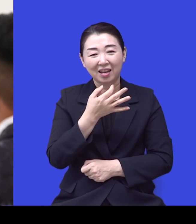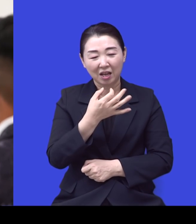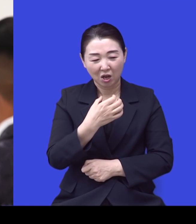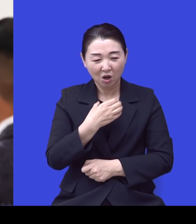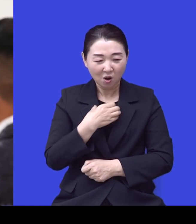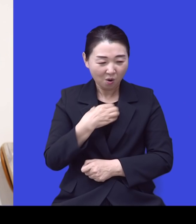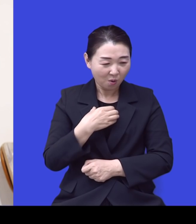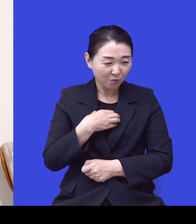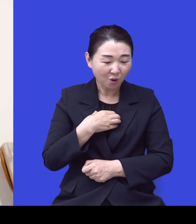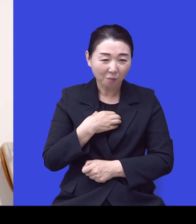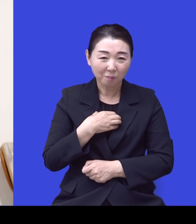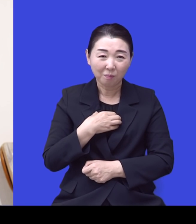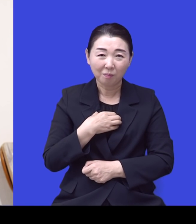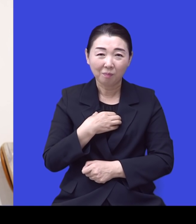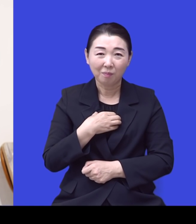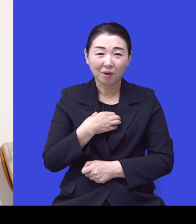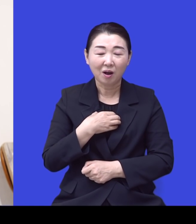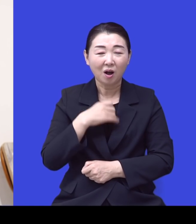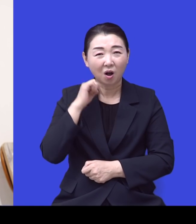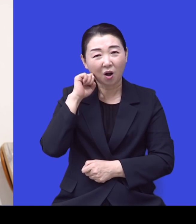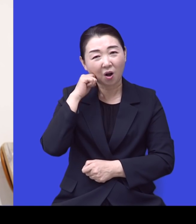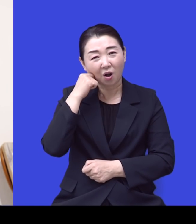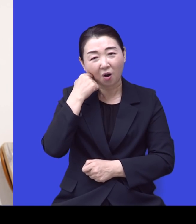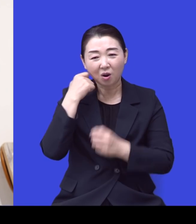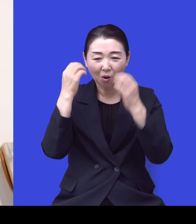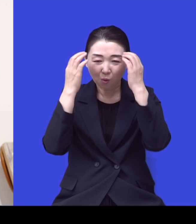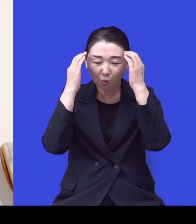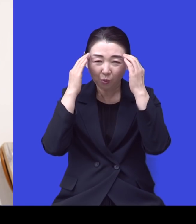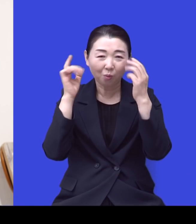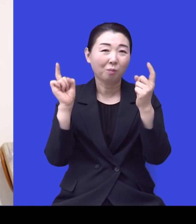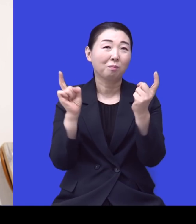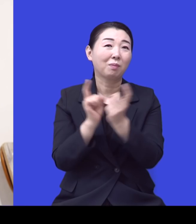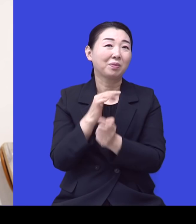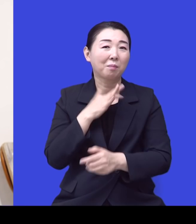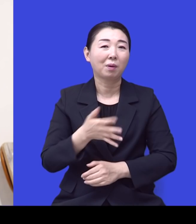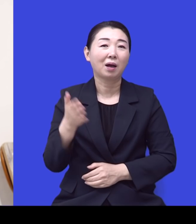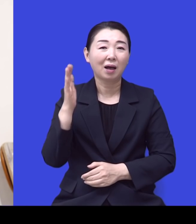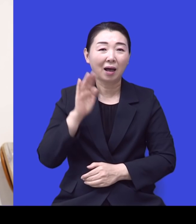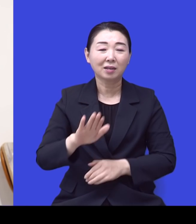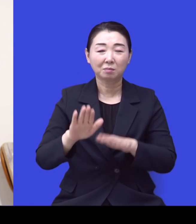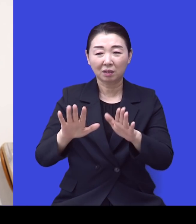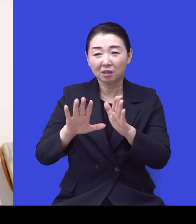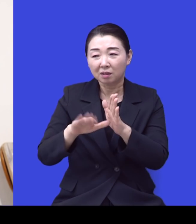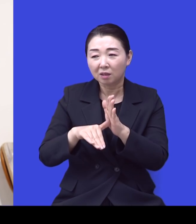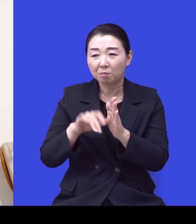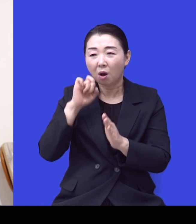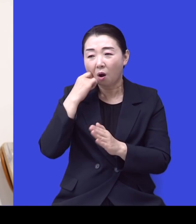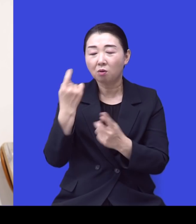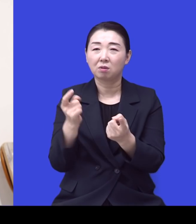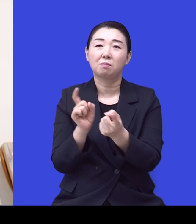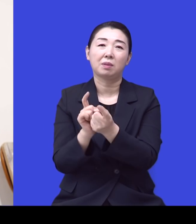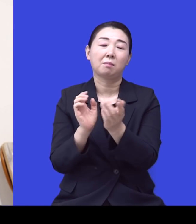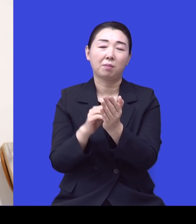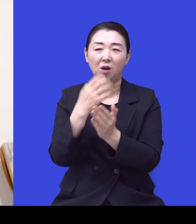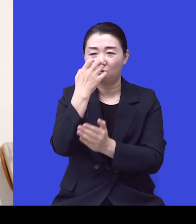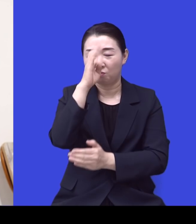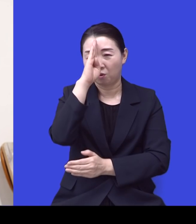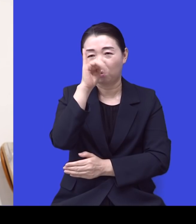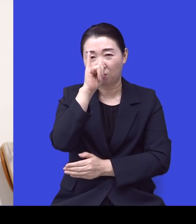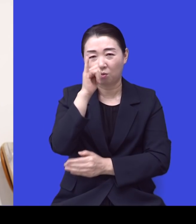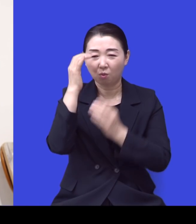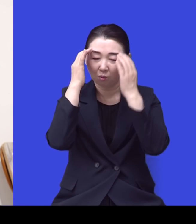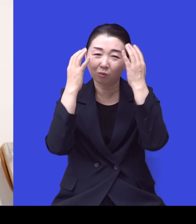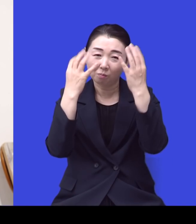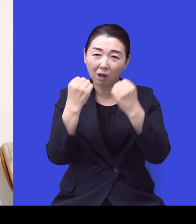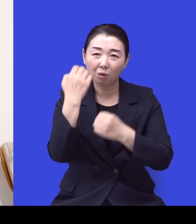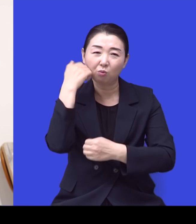예. 굉장히 그 지금 생각하면 우울증인데 네네. 너무 고통을 많이 당하셨죠. 예. 아무도 안 만나시고